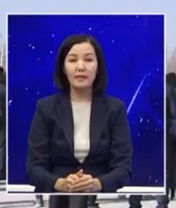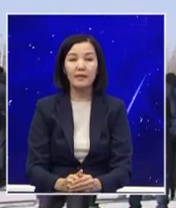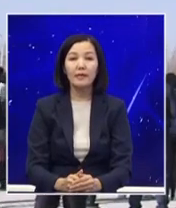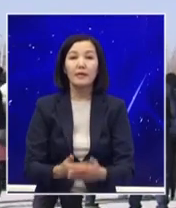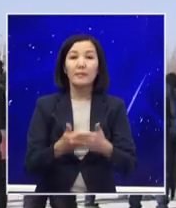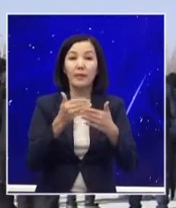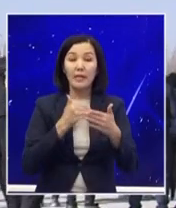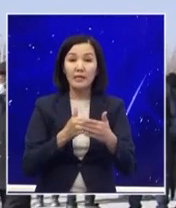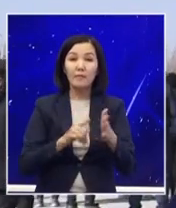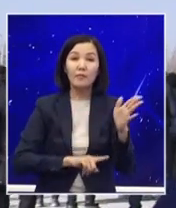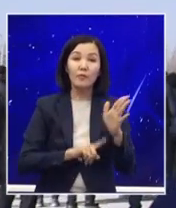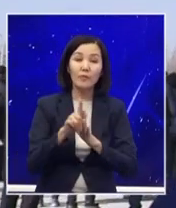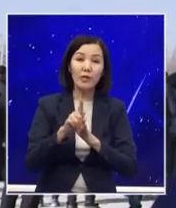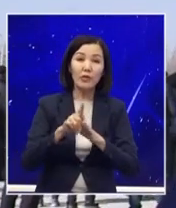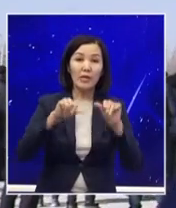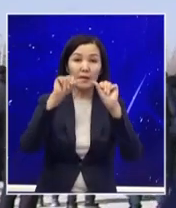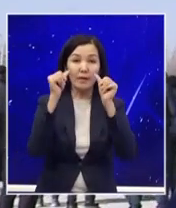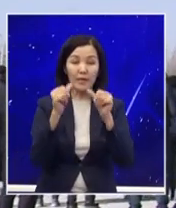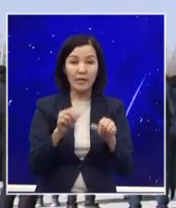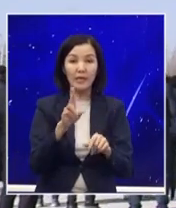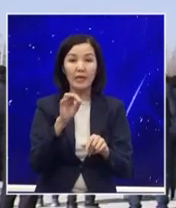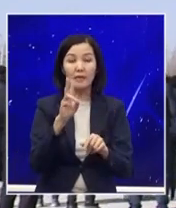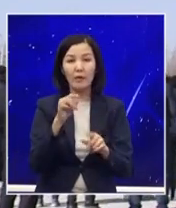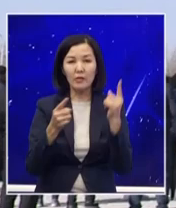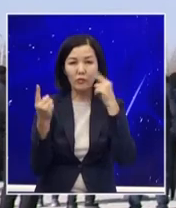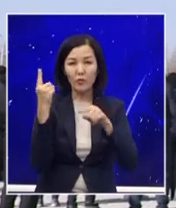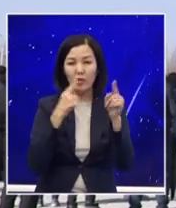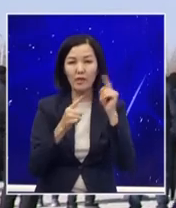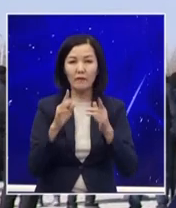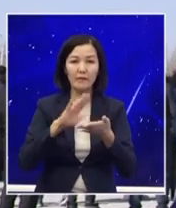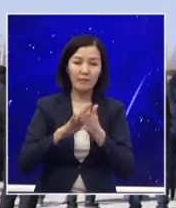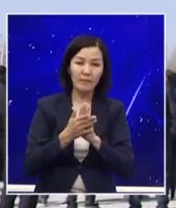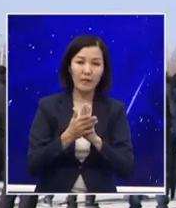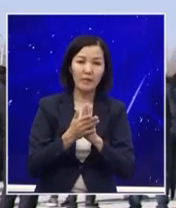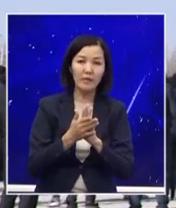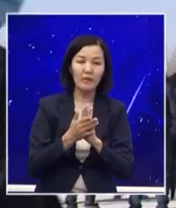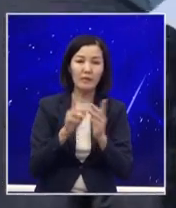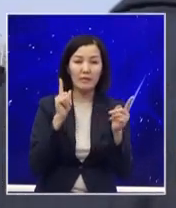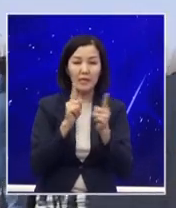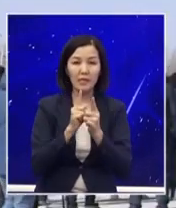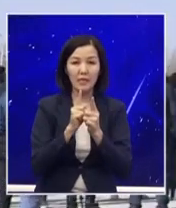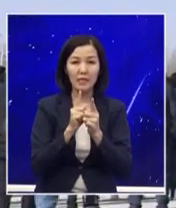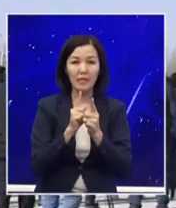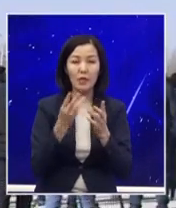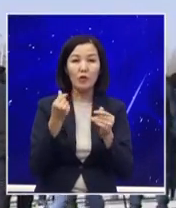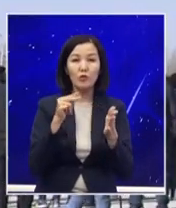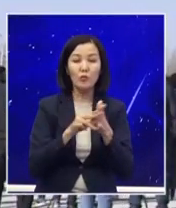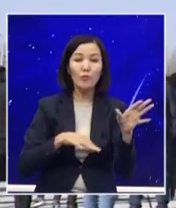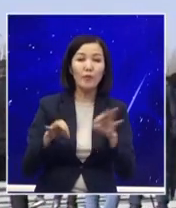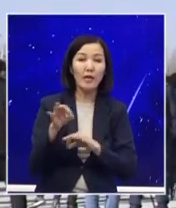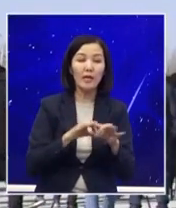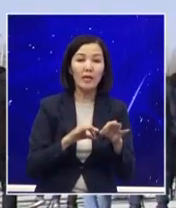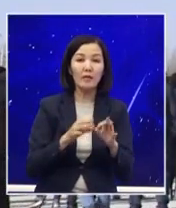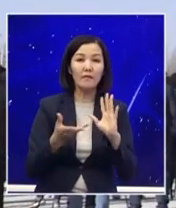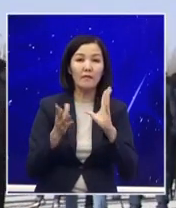Перед тем, как приступить к работе, я и Казбек Дулатов, как авторы, много советовались с местными жителями. Придя к консенсусу, мы реализовали проект, который